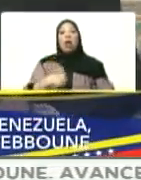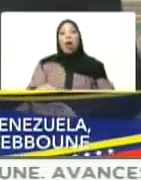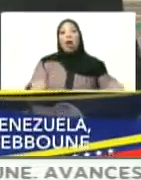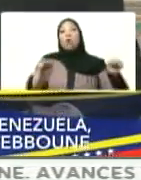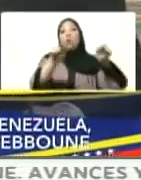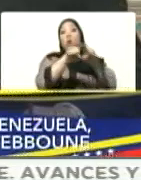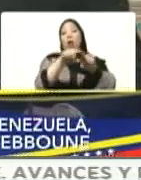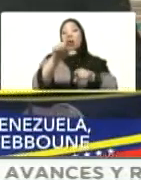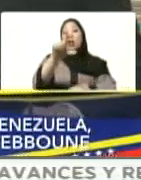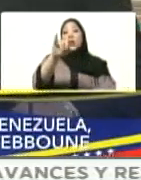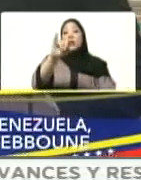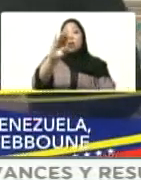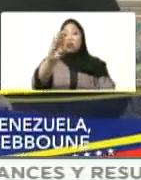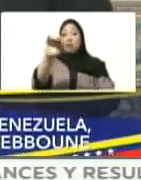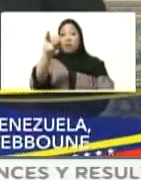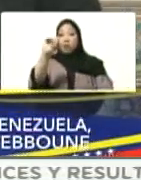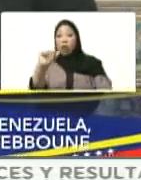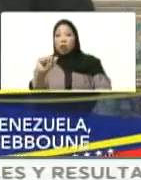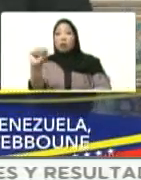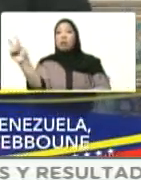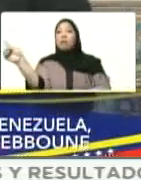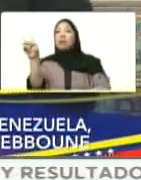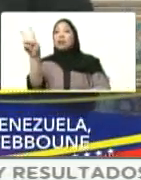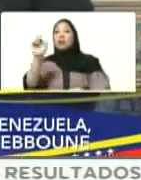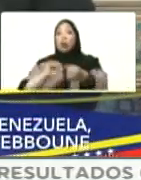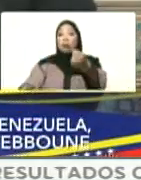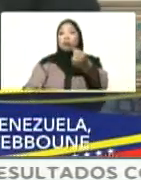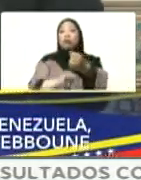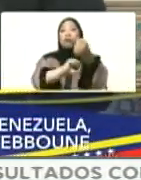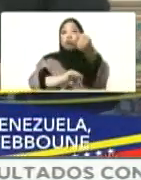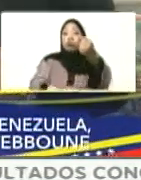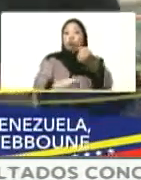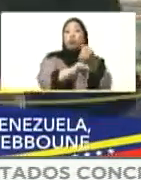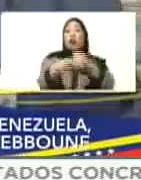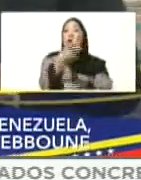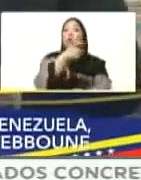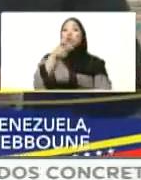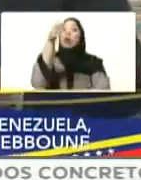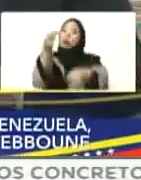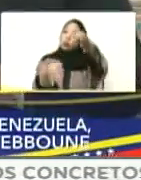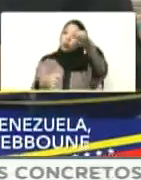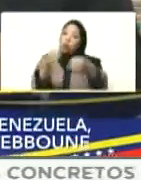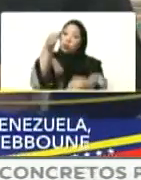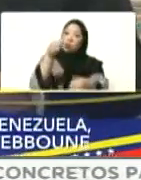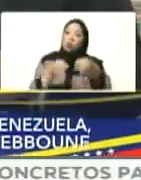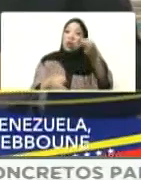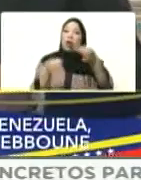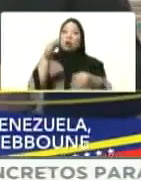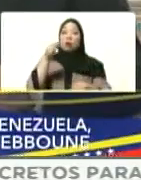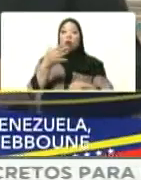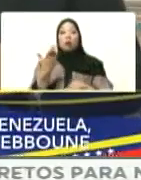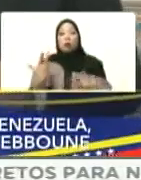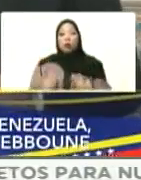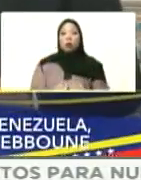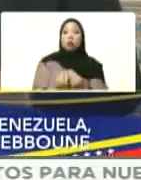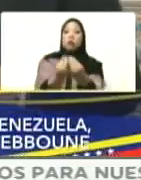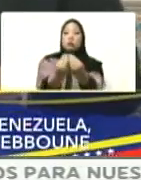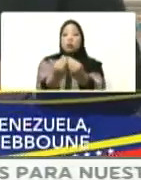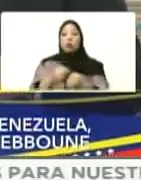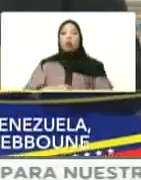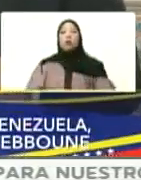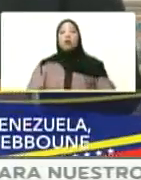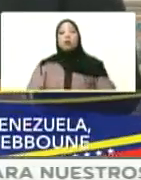يريدونها. بالنسبة للعلاقات الثنائية اتفقنا كذلك على توطيد العلاقات